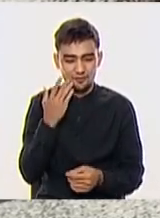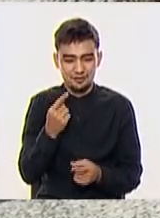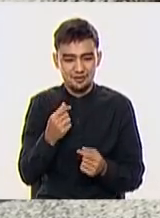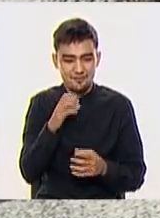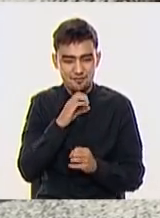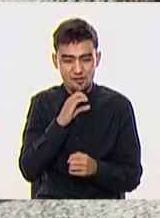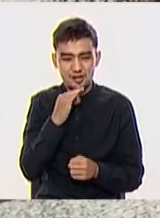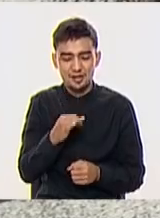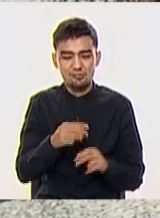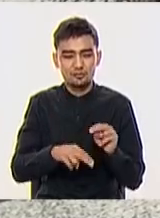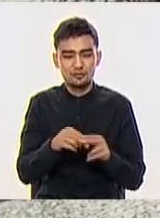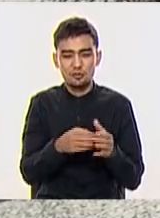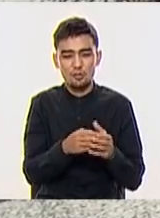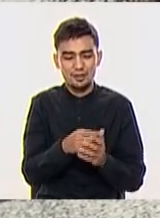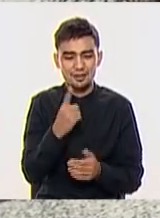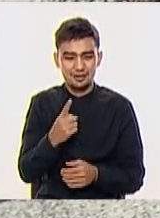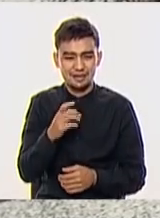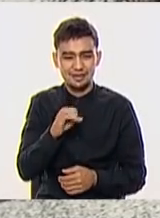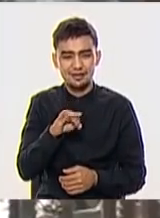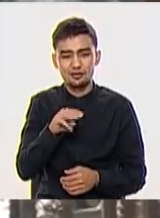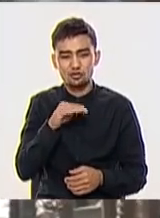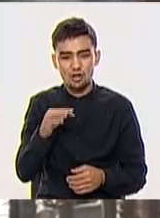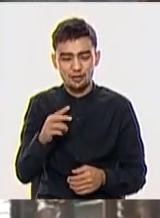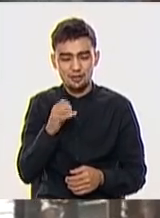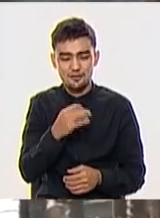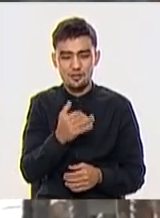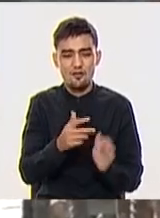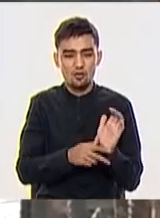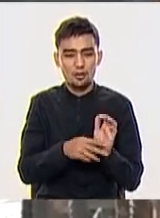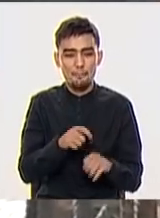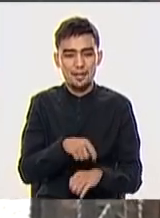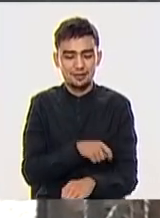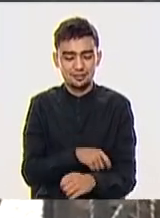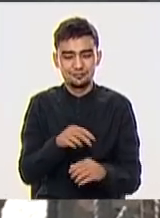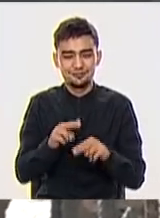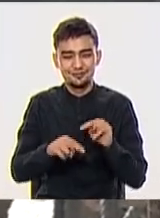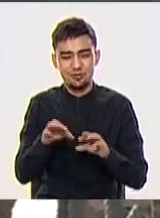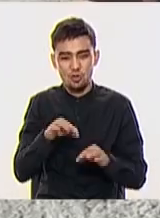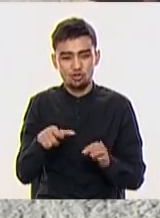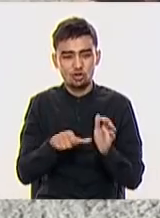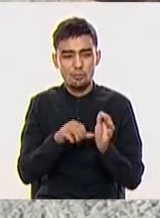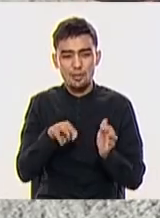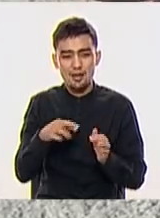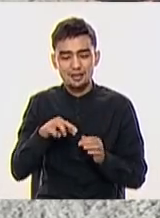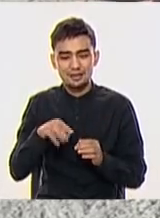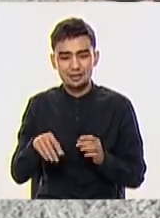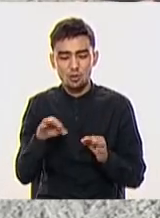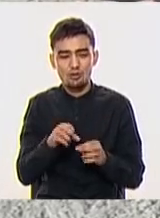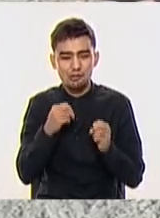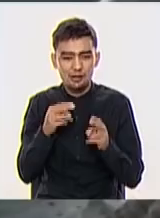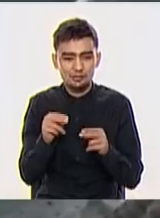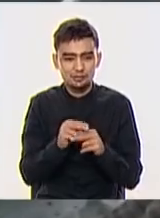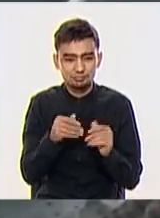Дәулет жол құрылыстың жалғыз құрылтайшысы Сейітжан Есімовтің 80 метр құрылысқа 6 миллиард теңгені қалай жұмсағаны әзірге